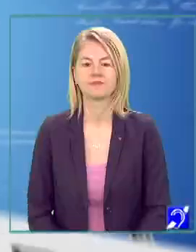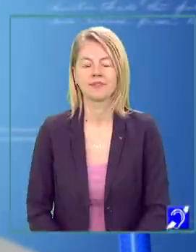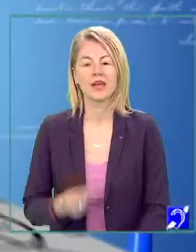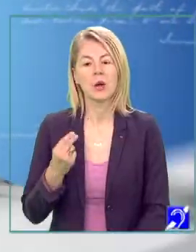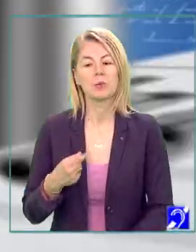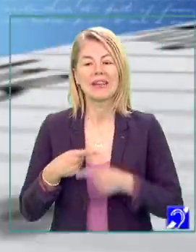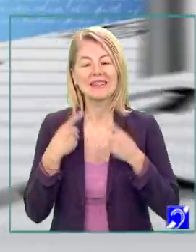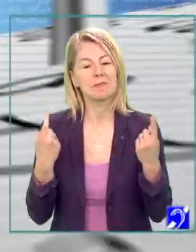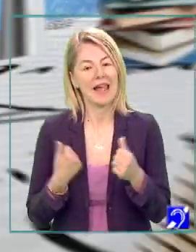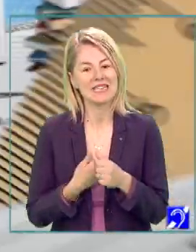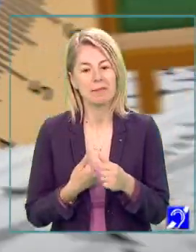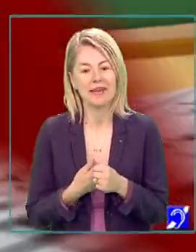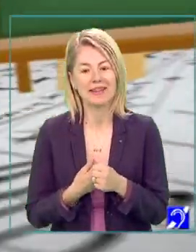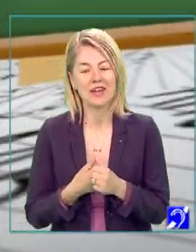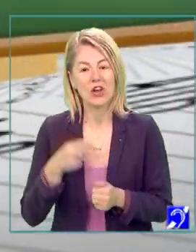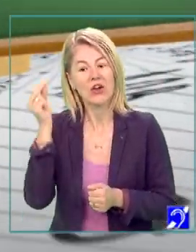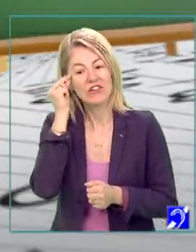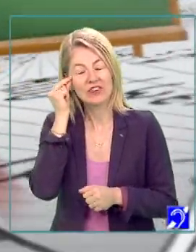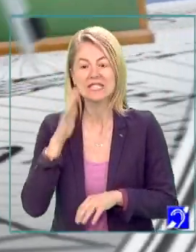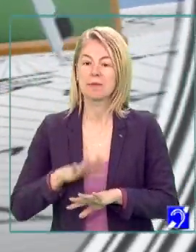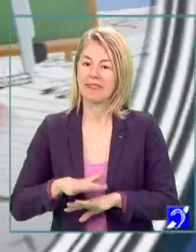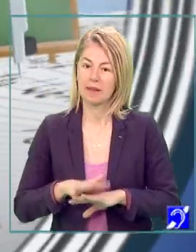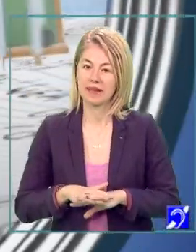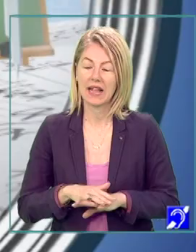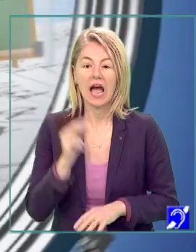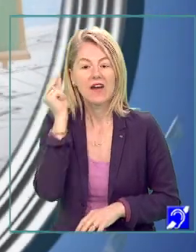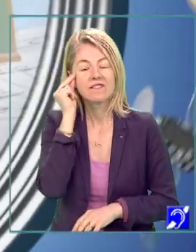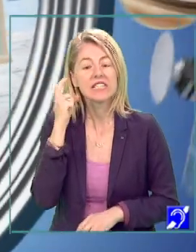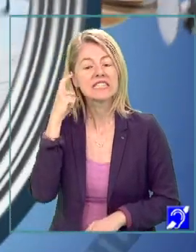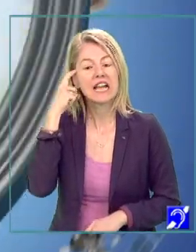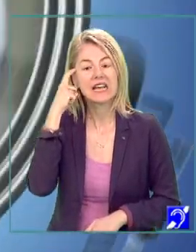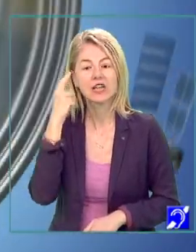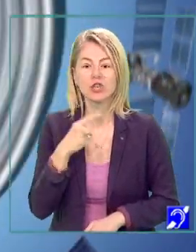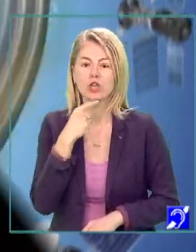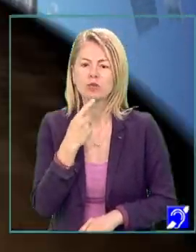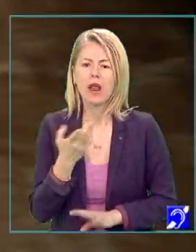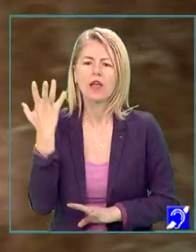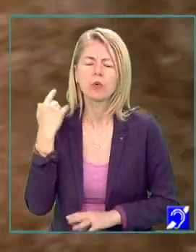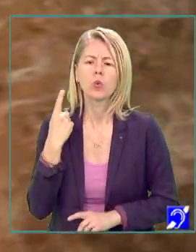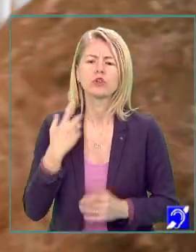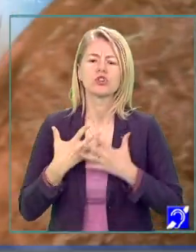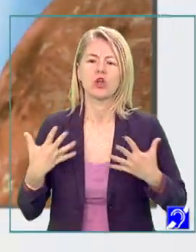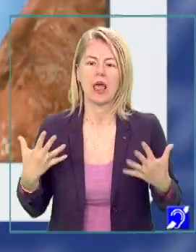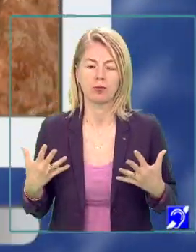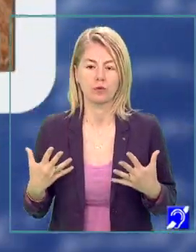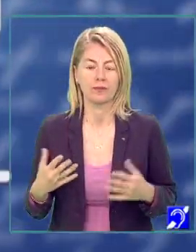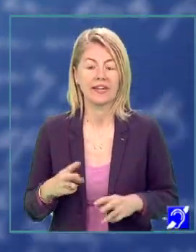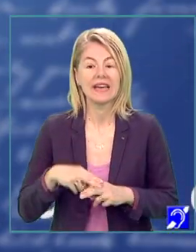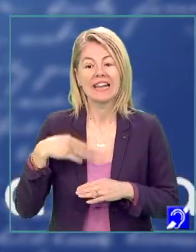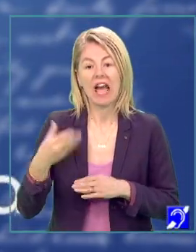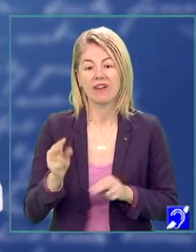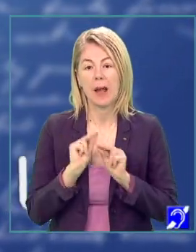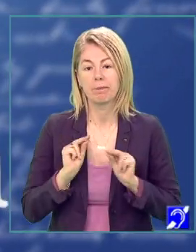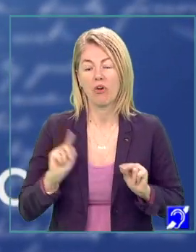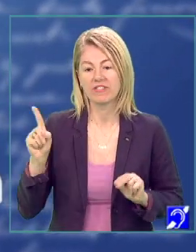Bună dimineața, prieteni! Învățând matematica, înveți să gândești, zicea Grigore Moisil, care, în afara profesiei